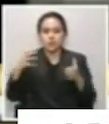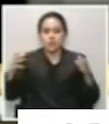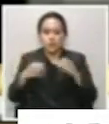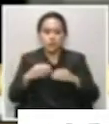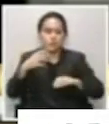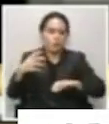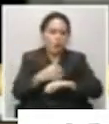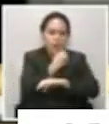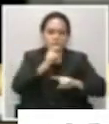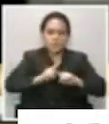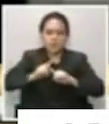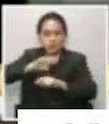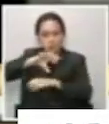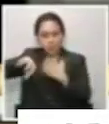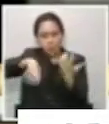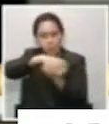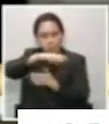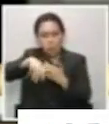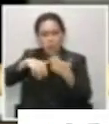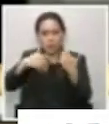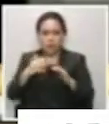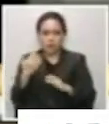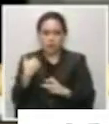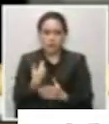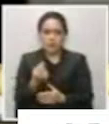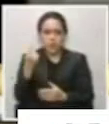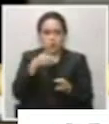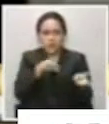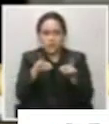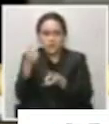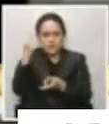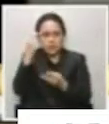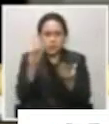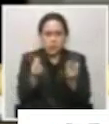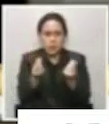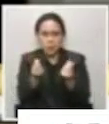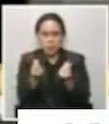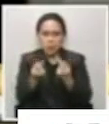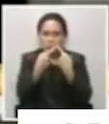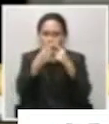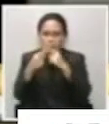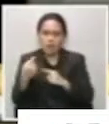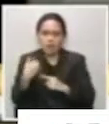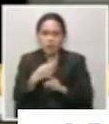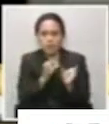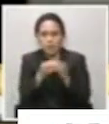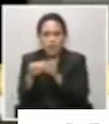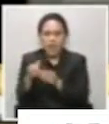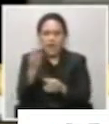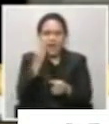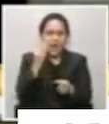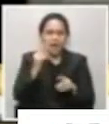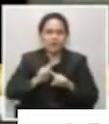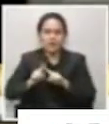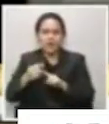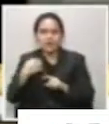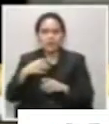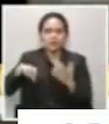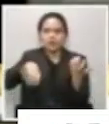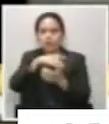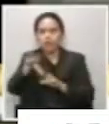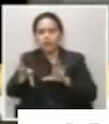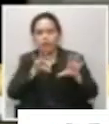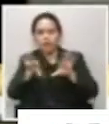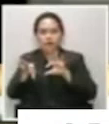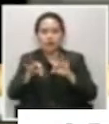ายทั้งยังมีสูตรคำนวณพิสดารให้มีพรรคเล็กพรรคน้อยช็อปกันได้สนุกสน